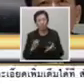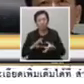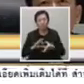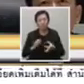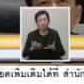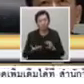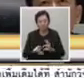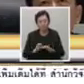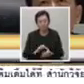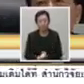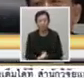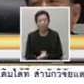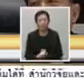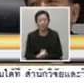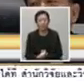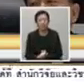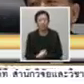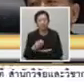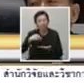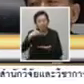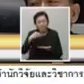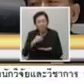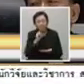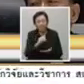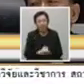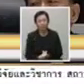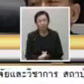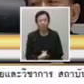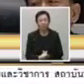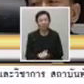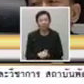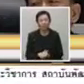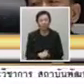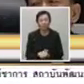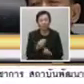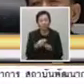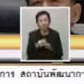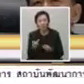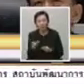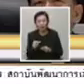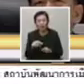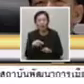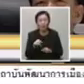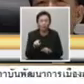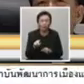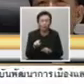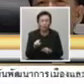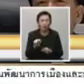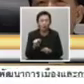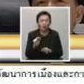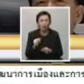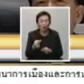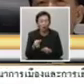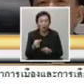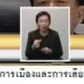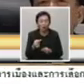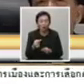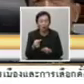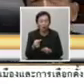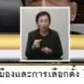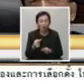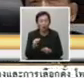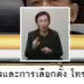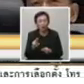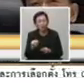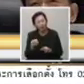ของเด็กที่เด็กมันเขียนว่าผอ.นง.ร.จ.ต.ก.ม.ผมก็งงเหมือนกันนะแ